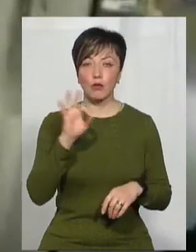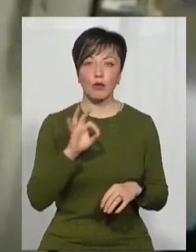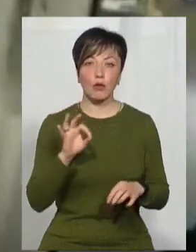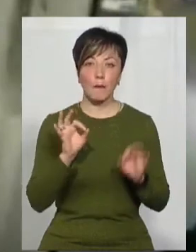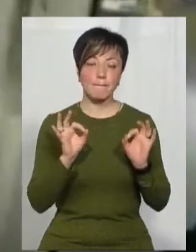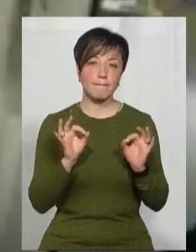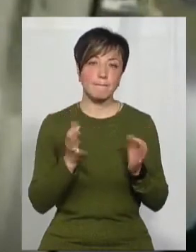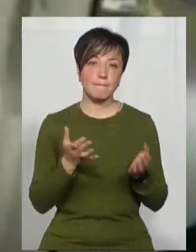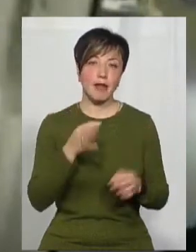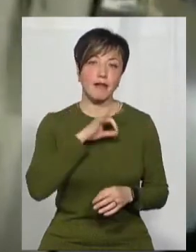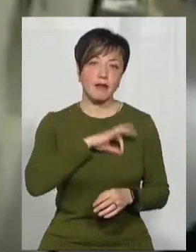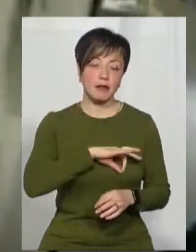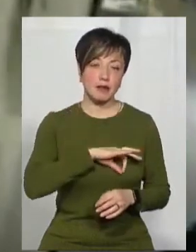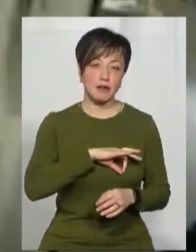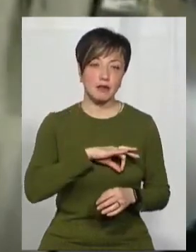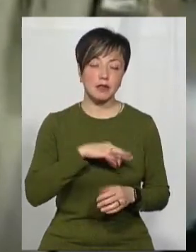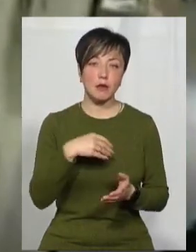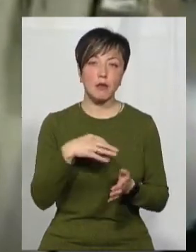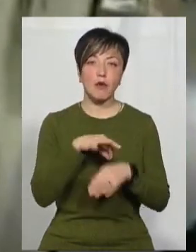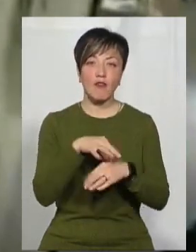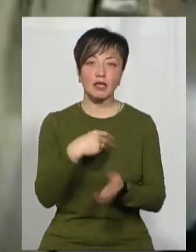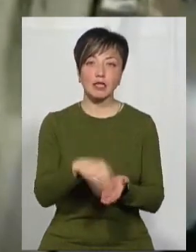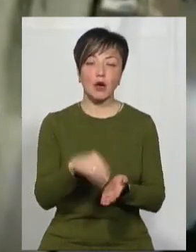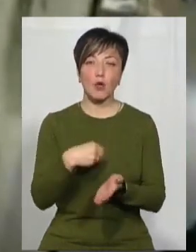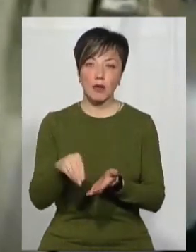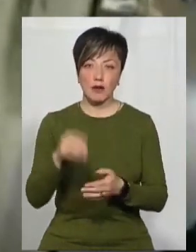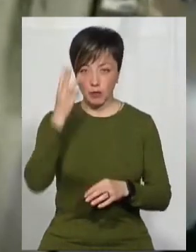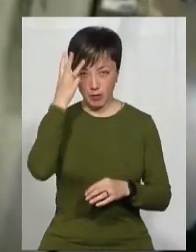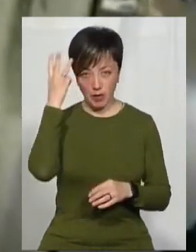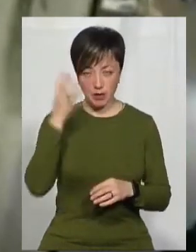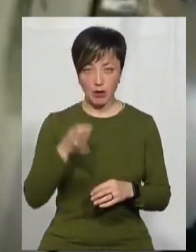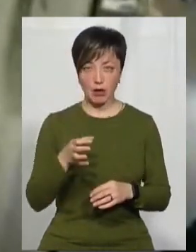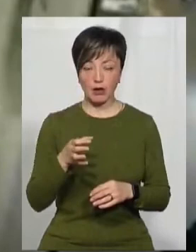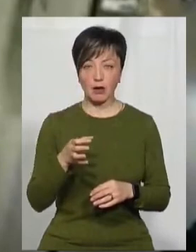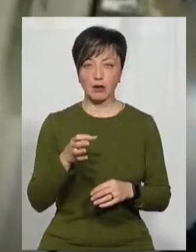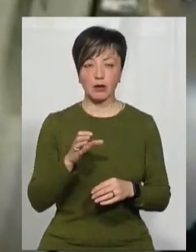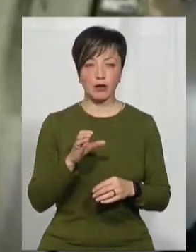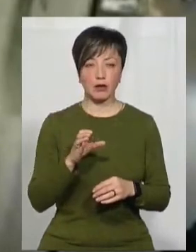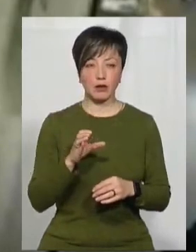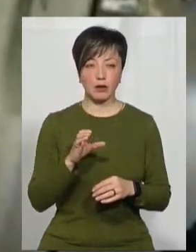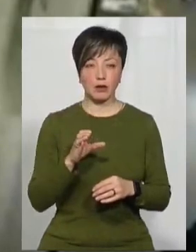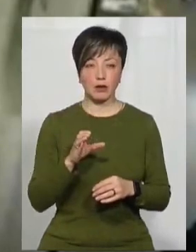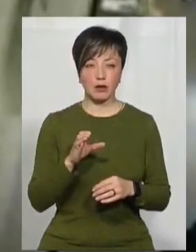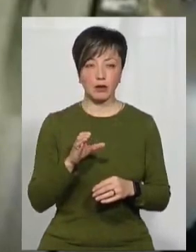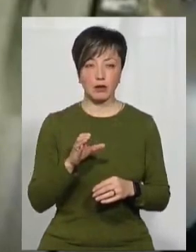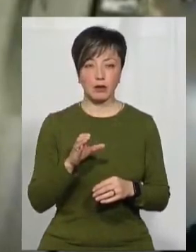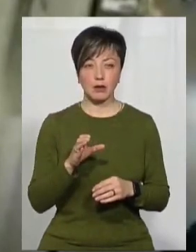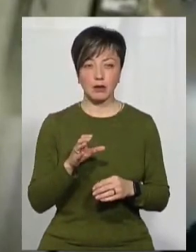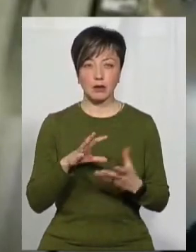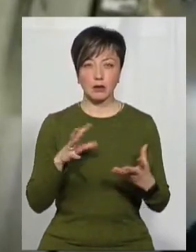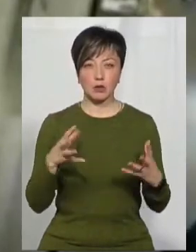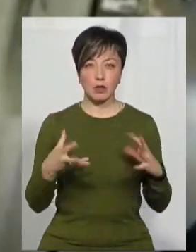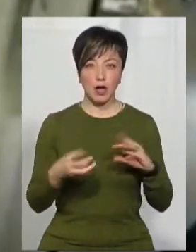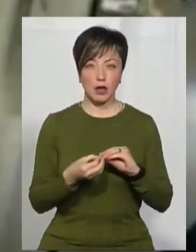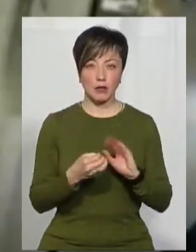ефективність проведення півель. Тут Хмельницька САД за результатами 2019